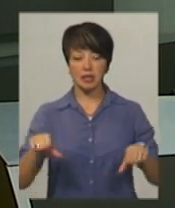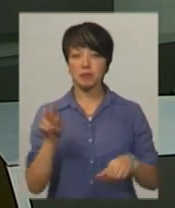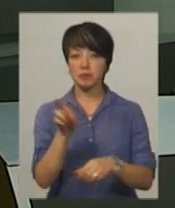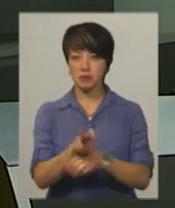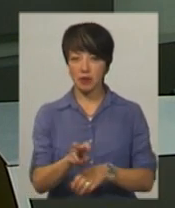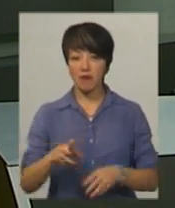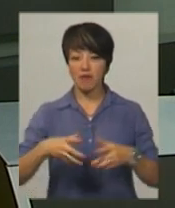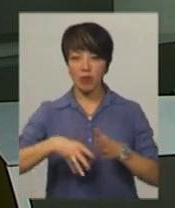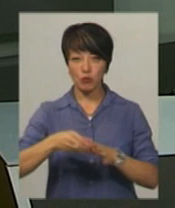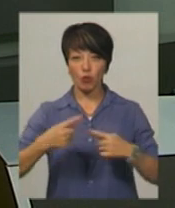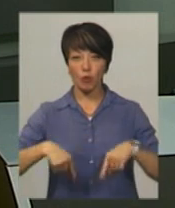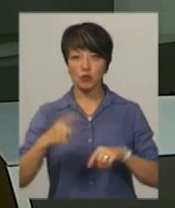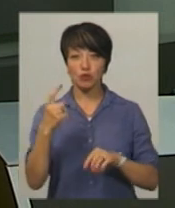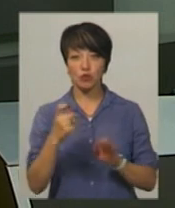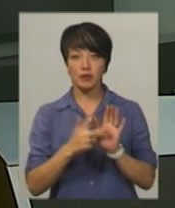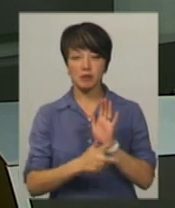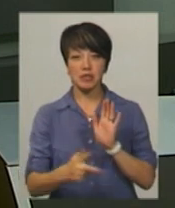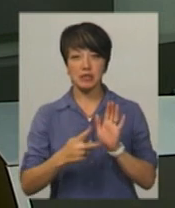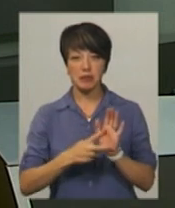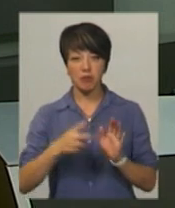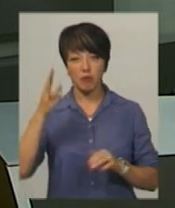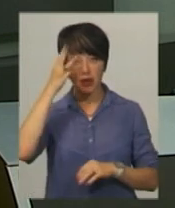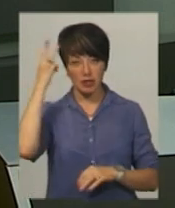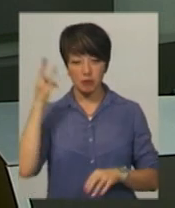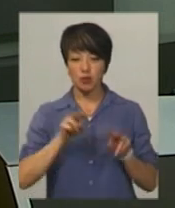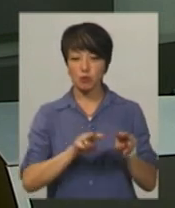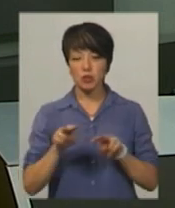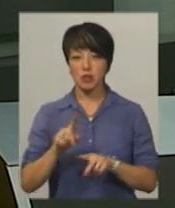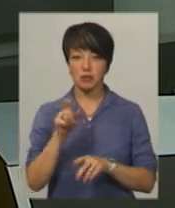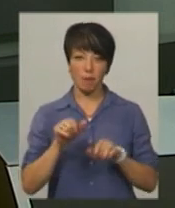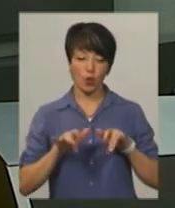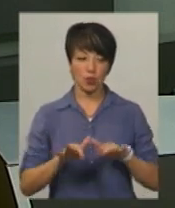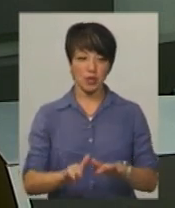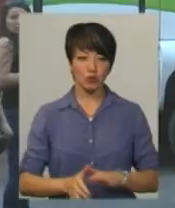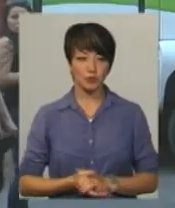окружну виборчу комісію за номером 187 у Хмельницькому та спостерігали за процесом.